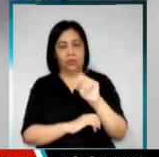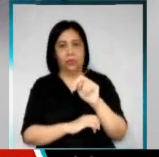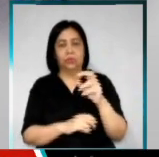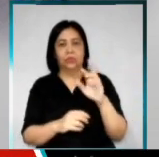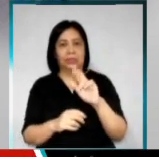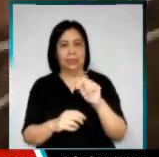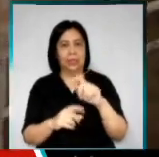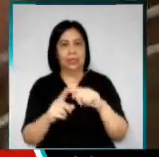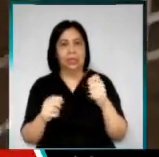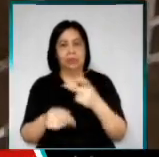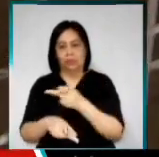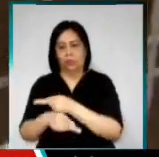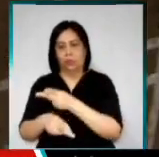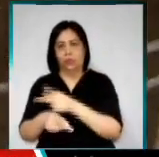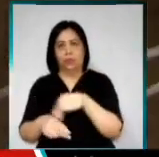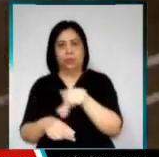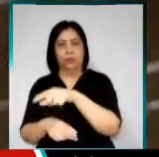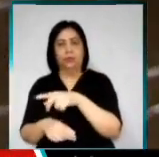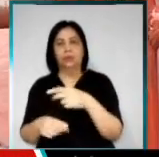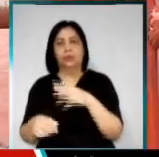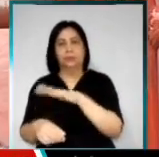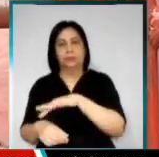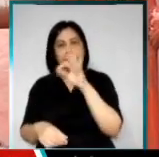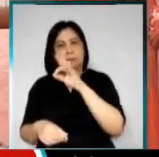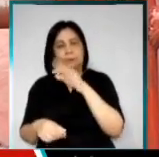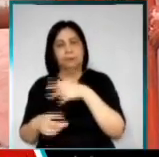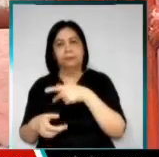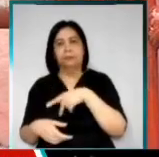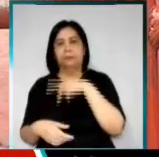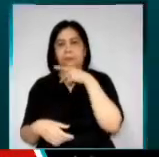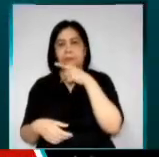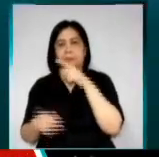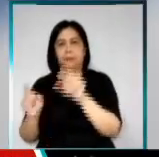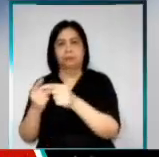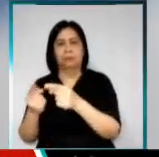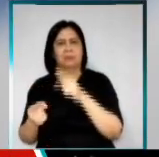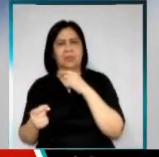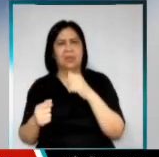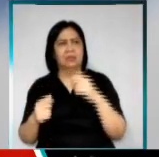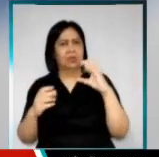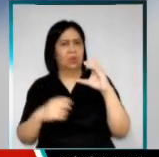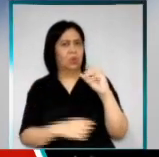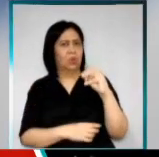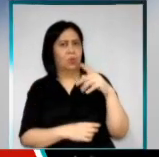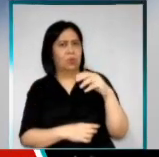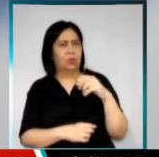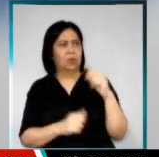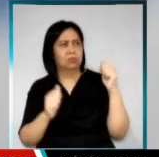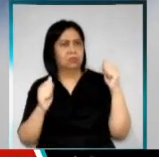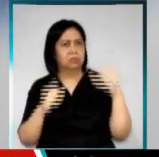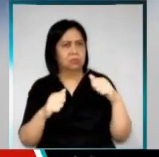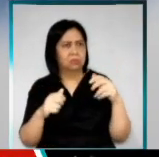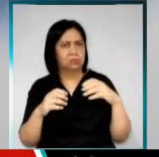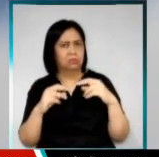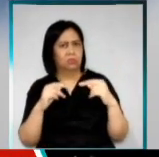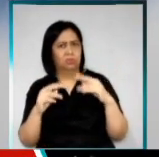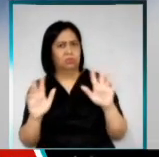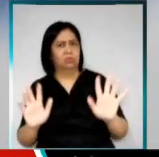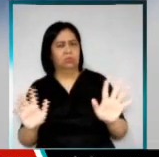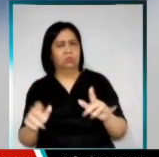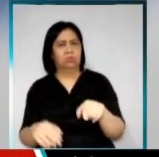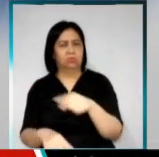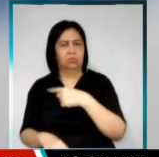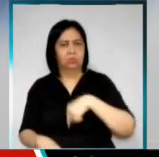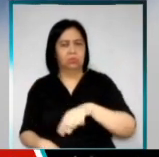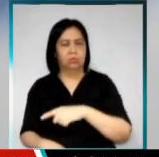swine industry. Pero hindi raw kompromiso ang gusto ng hog raisers. Ang gusto na natin magsasara ay napakalan laban